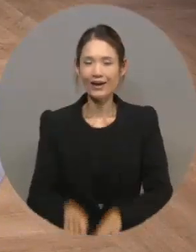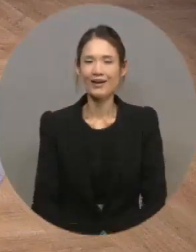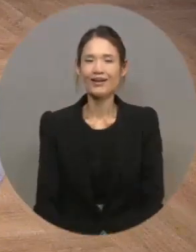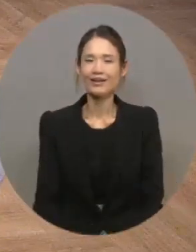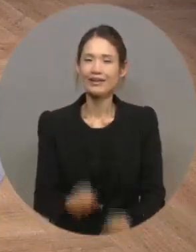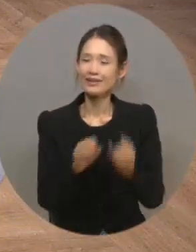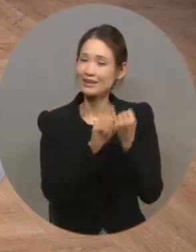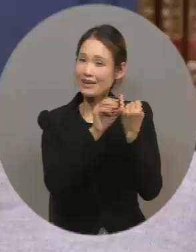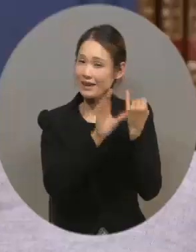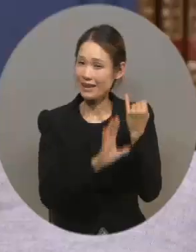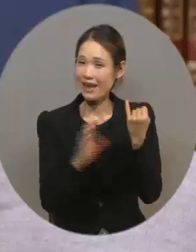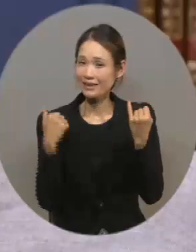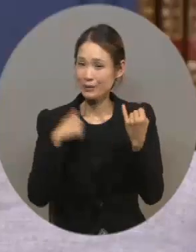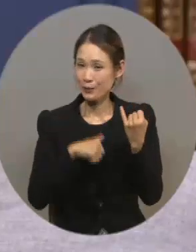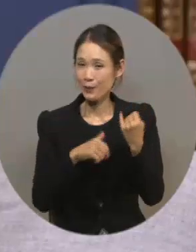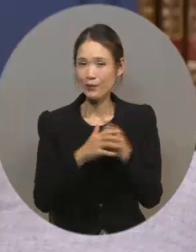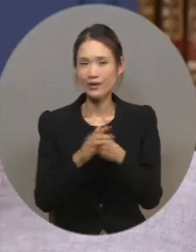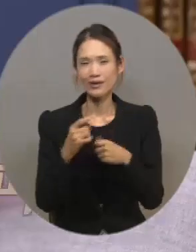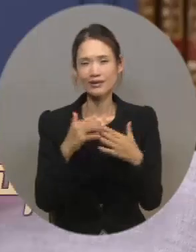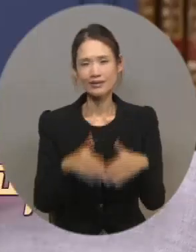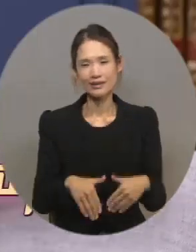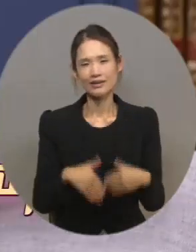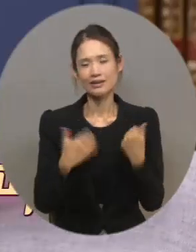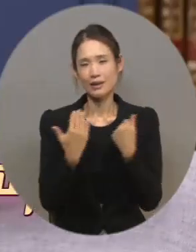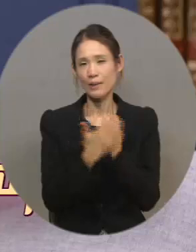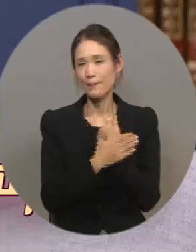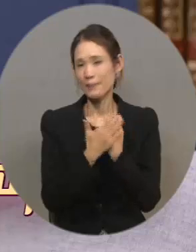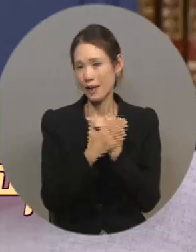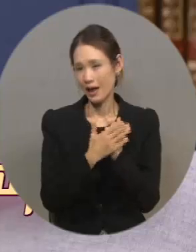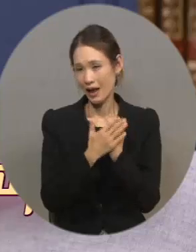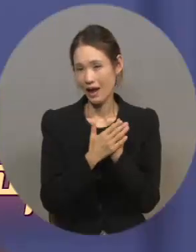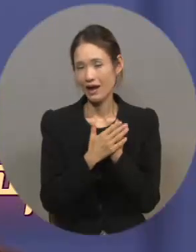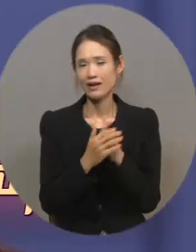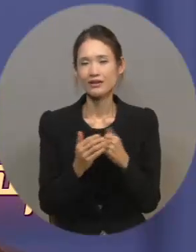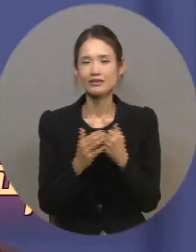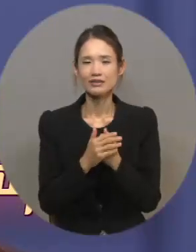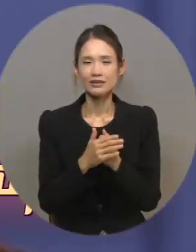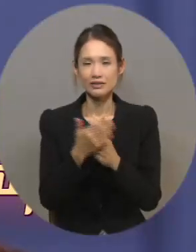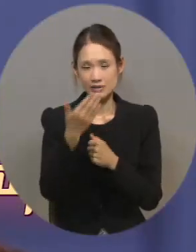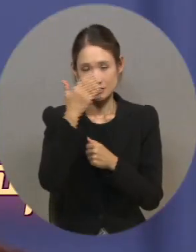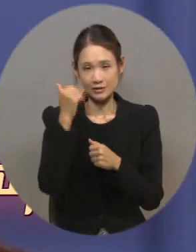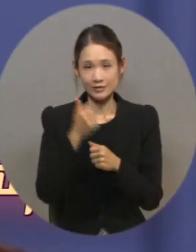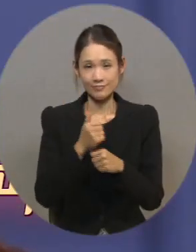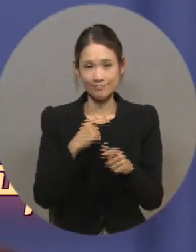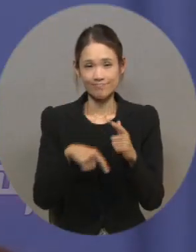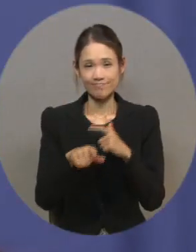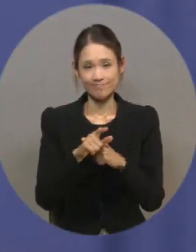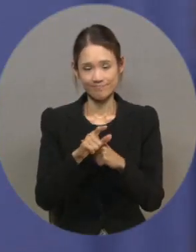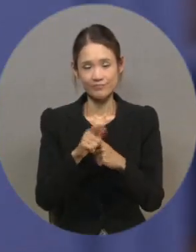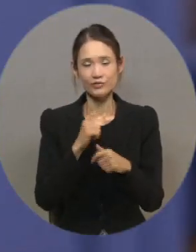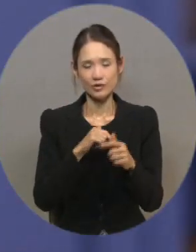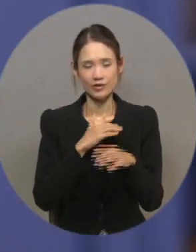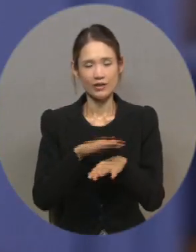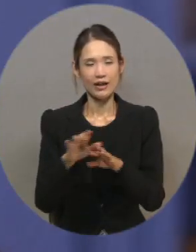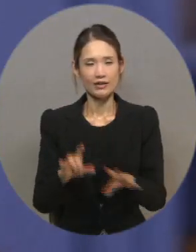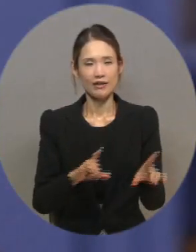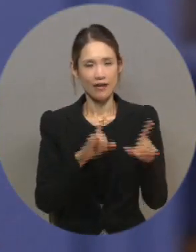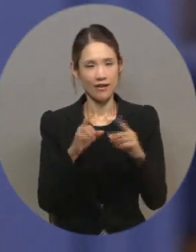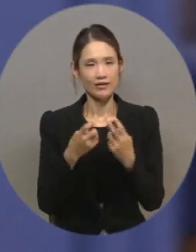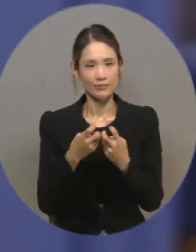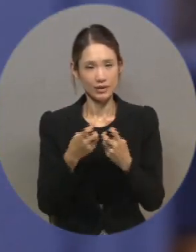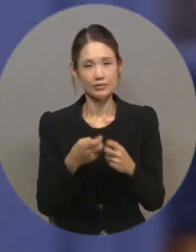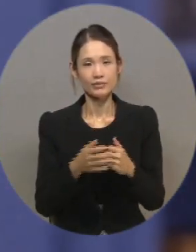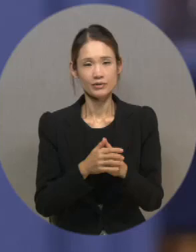드레스 입고. 이런 분들의 따뜻한 그 배려 때문에 청소년들이 이제 조금씩 정착을 하게 될 텐데,